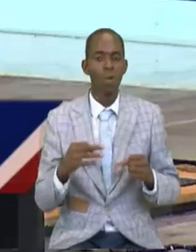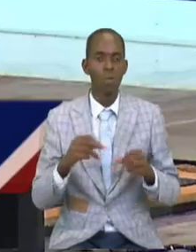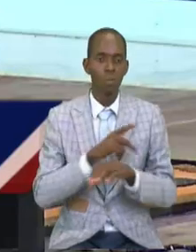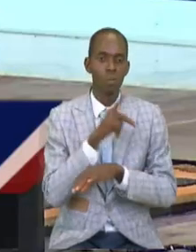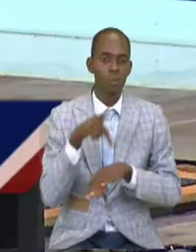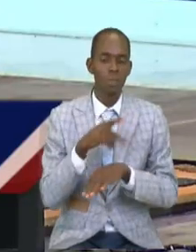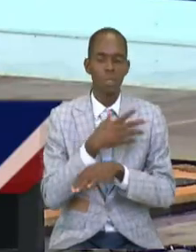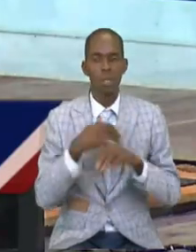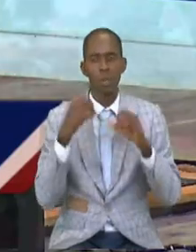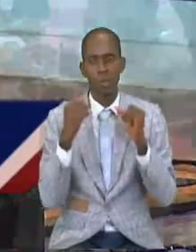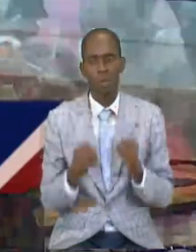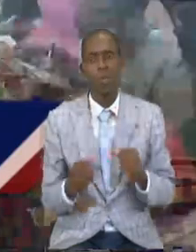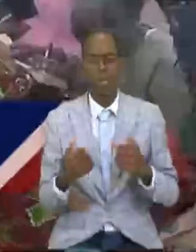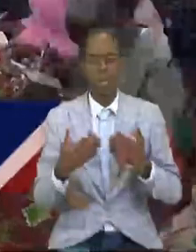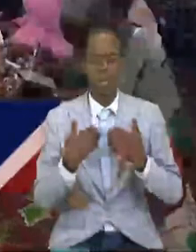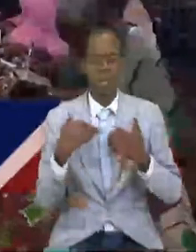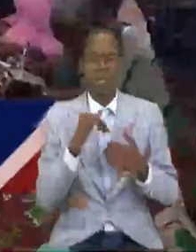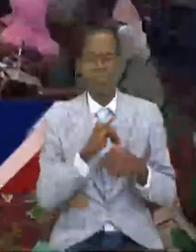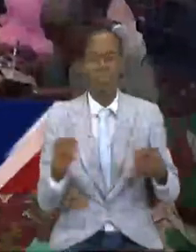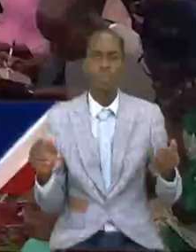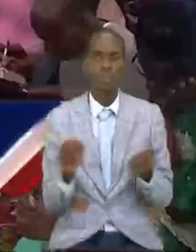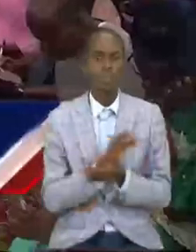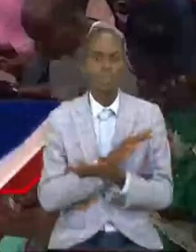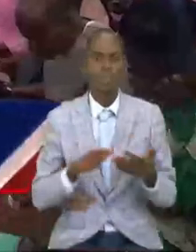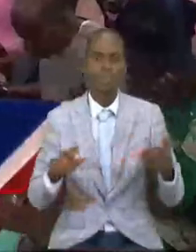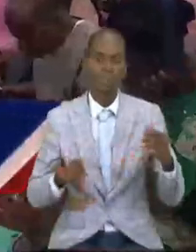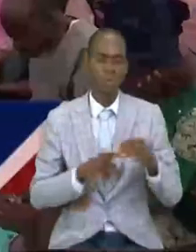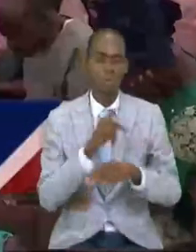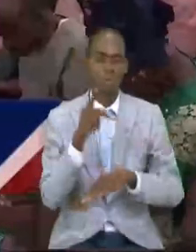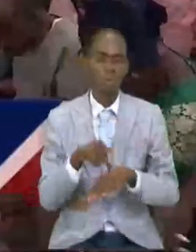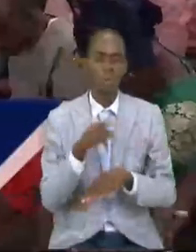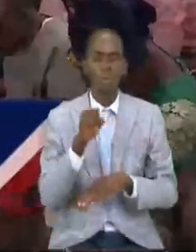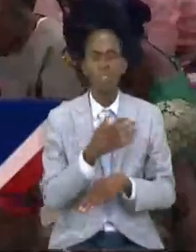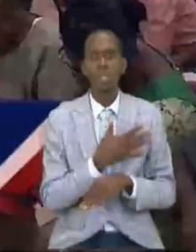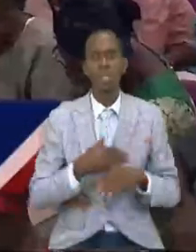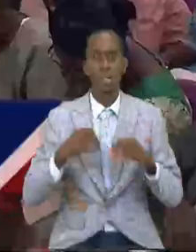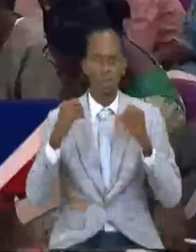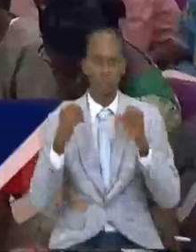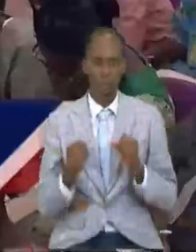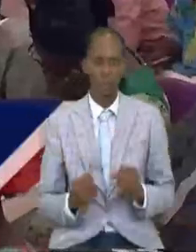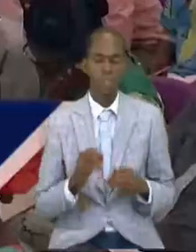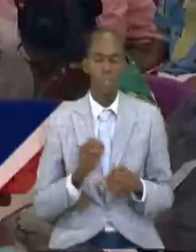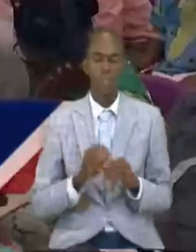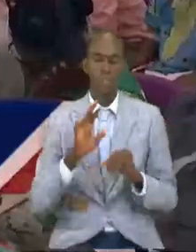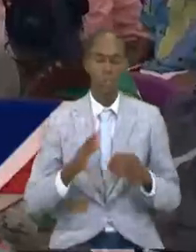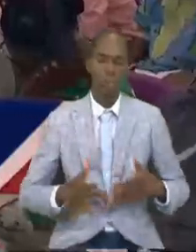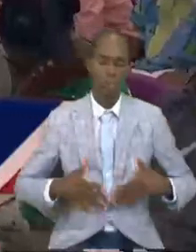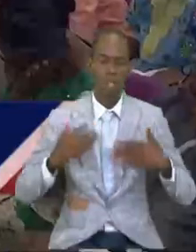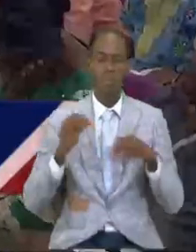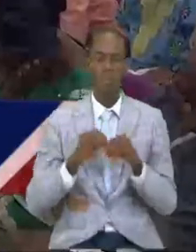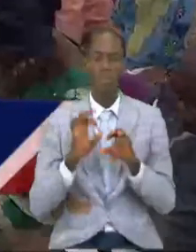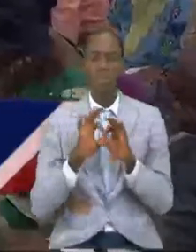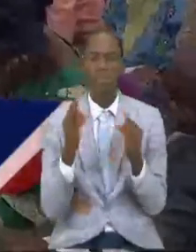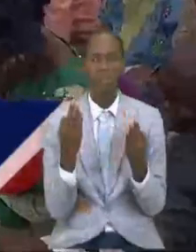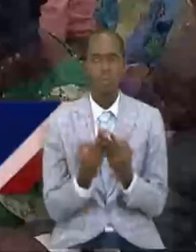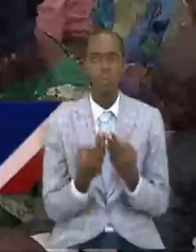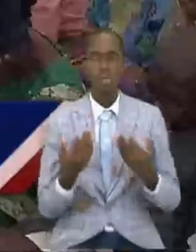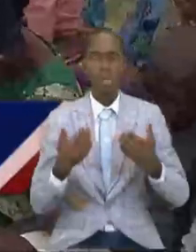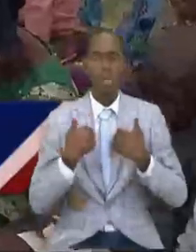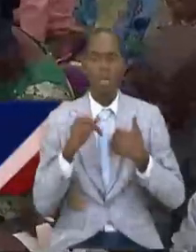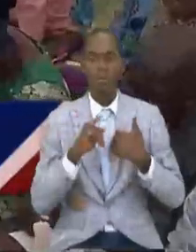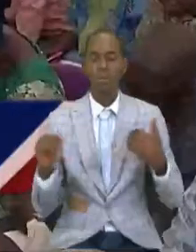les autorités dans votre vie. Christ a dépouillé les autorités et les dominations dans votre famille.